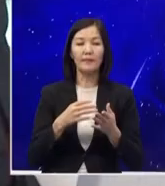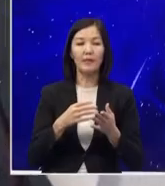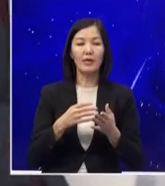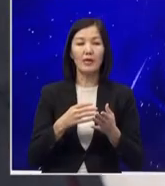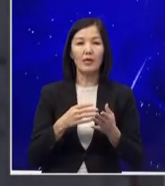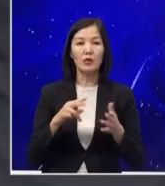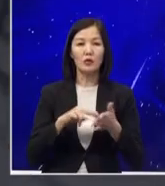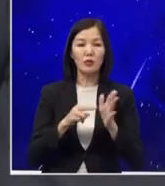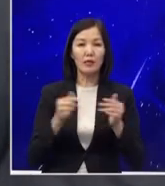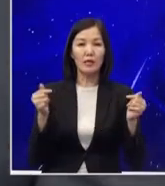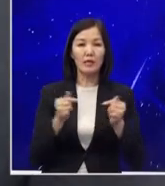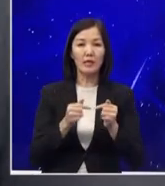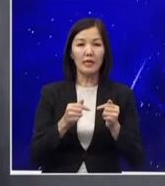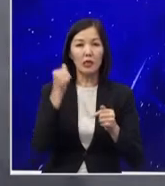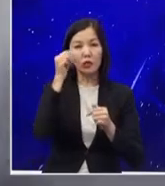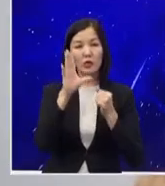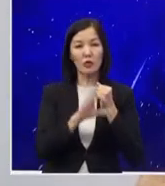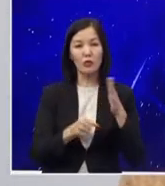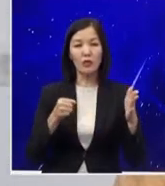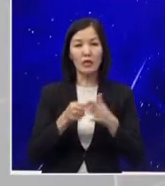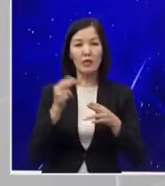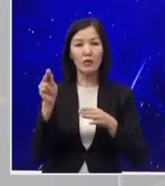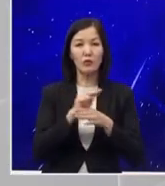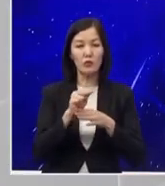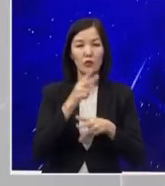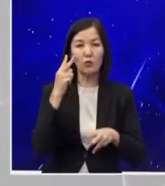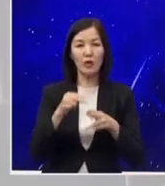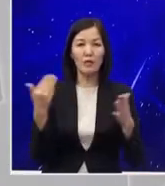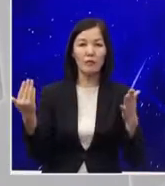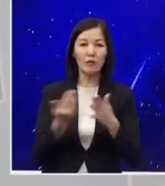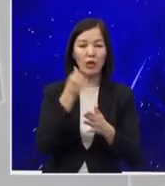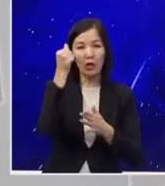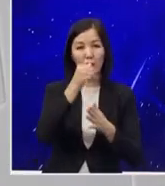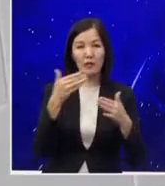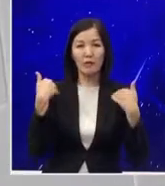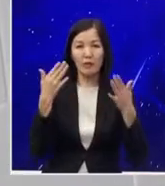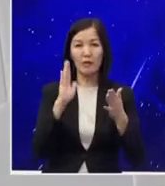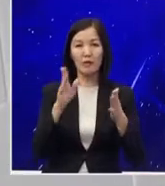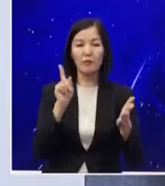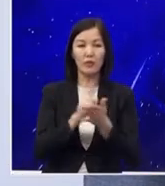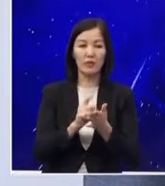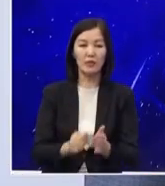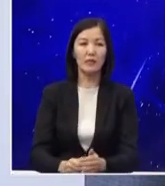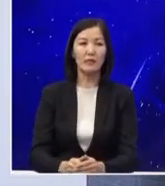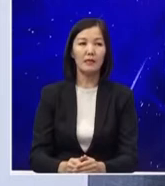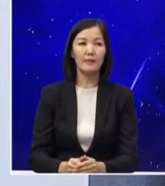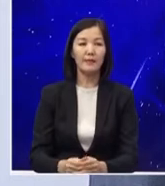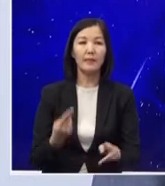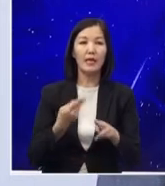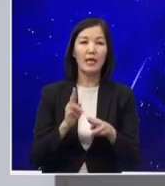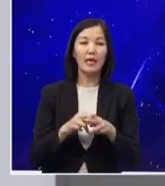тартылған. Жоспарға сәйкес жыл соңында жөндеу аяқталып, жаңа жылда қолданысқа берілуі тиіс. Бұл ең